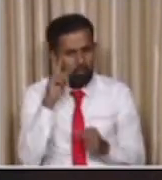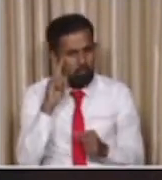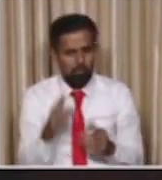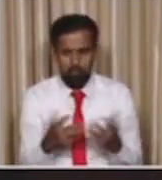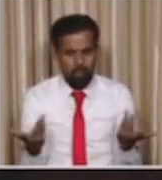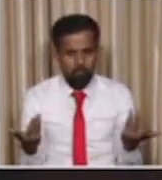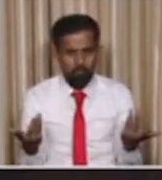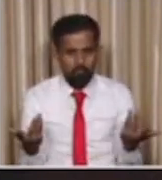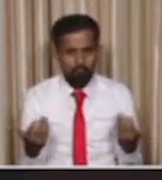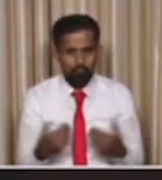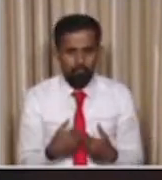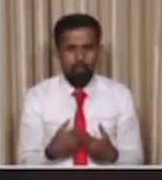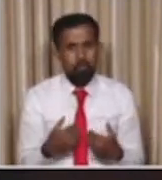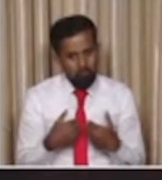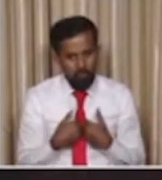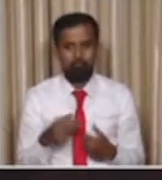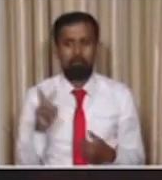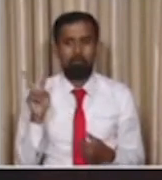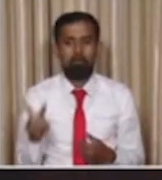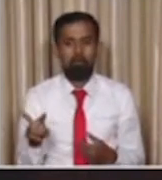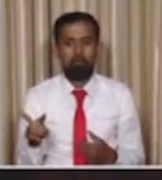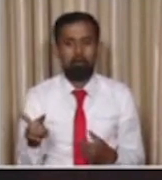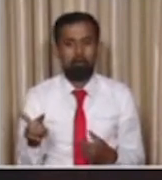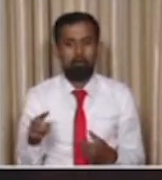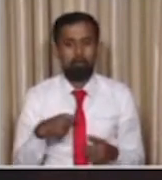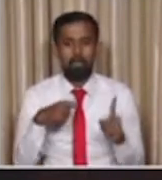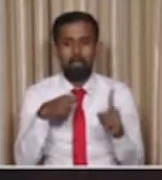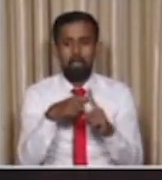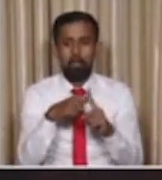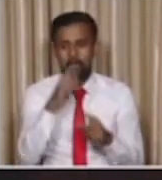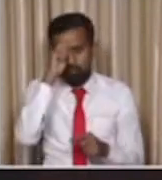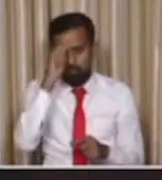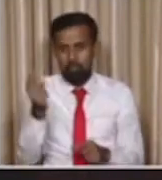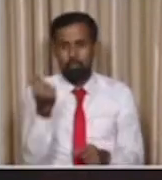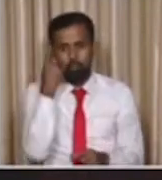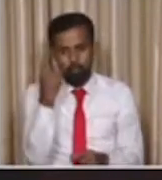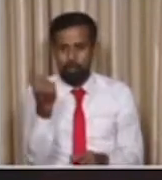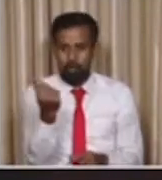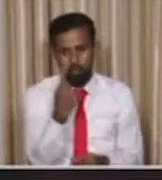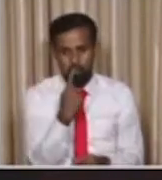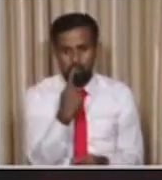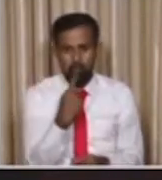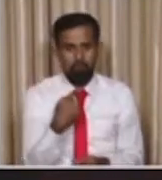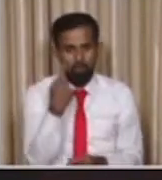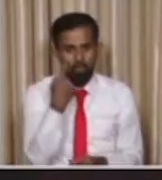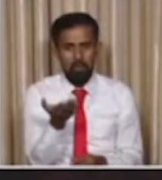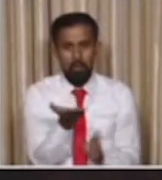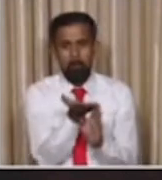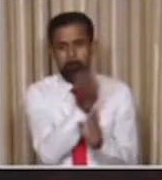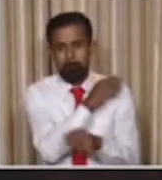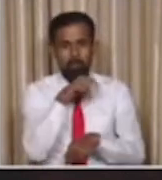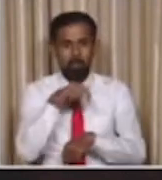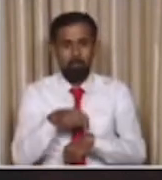වෙන්නේ නැහැ. මම කියන මමත් විශ්වාස කරනවා. දැන් අපේ කාවින්ද ජයවර්ධන මන්ත්‍රීතුමා මේ යෝජනාව ගෙනාවා. මම දැක්කා එතුමා පහුගිය